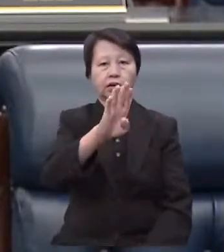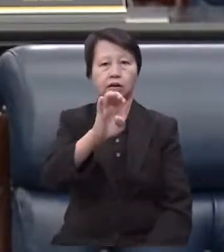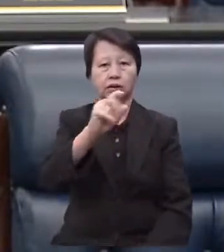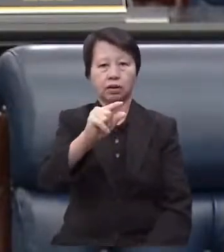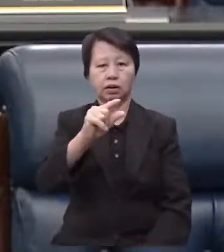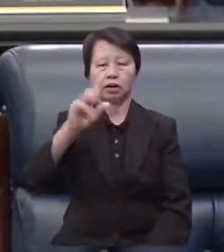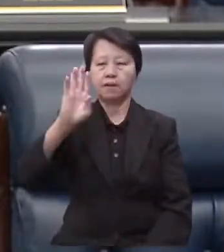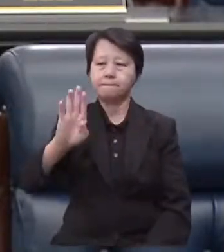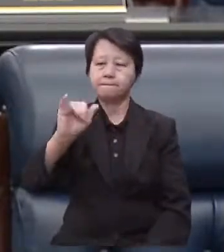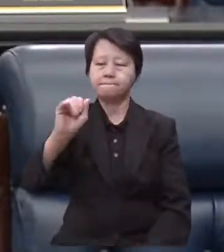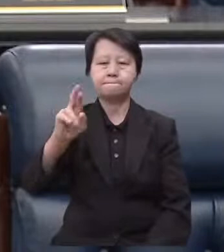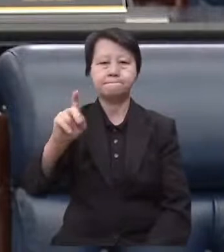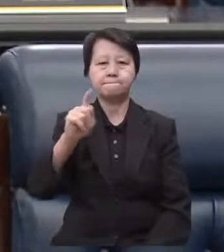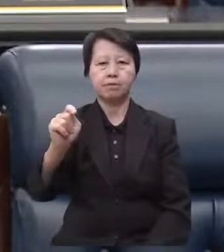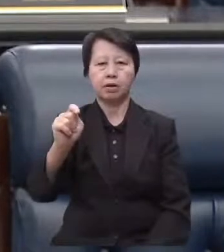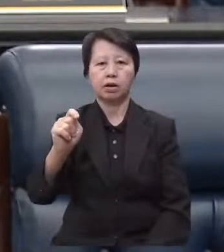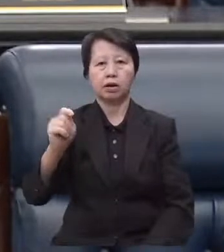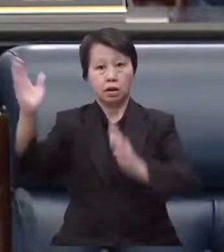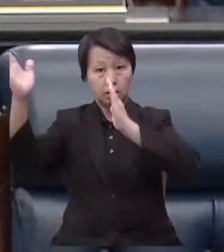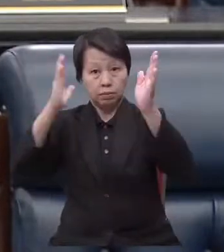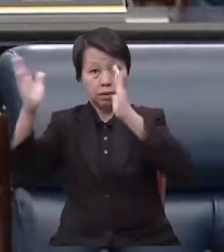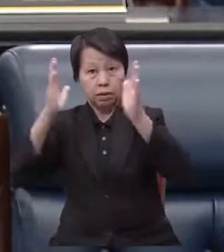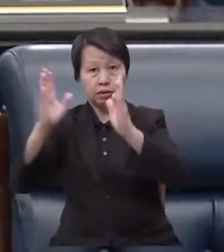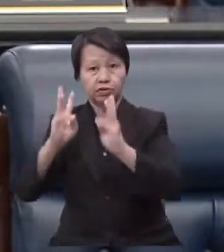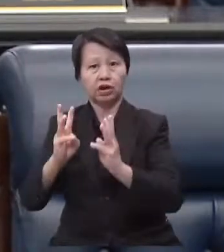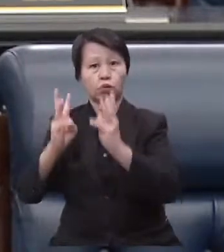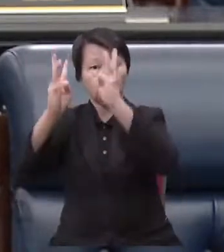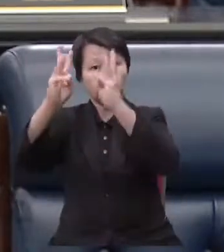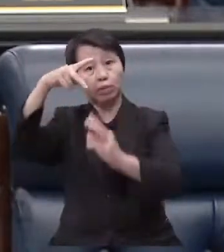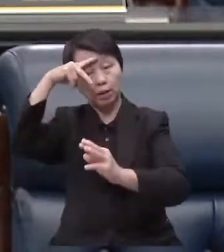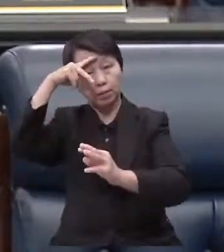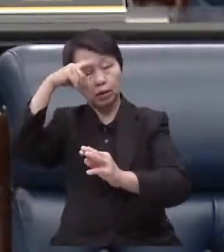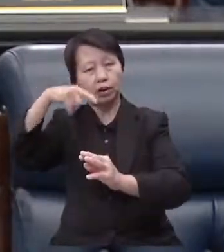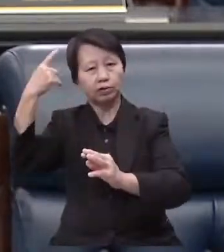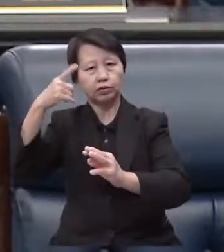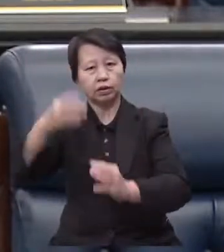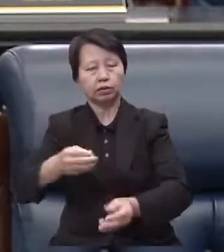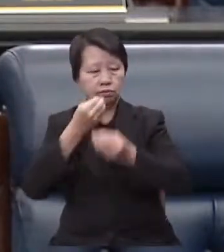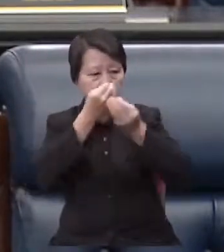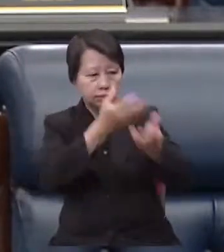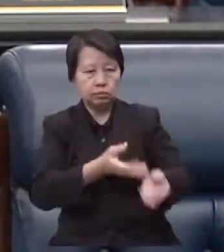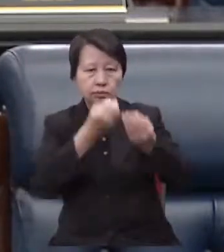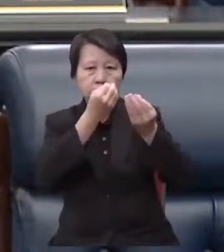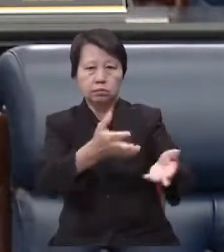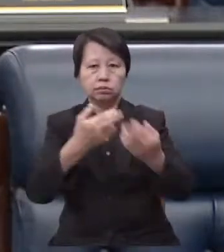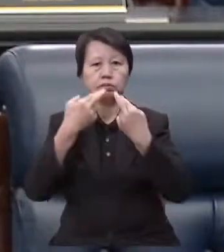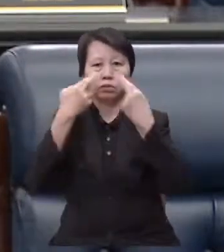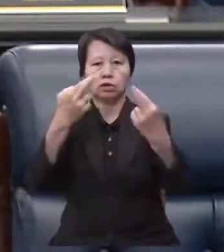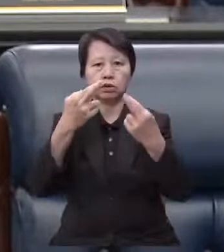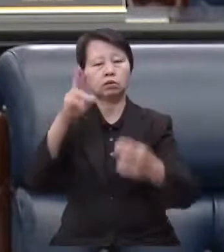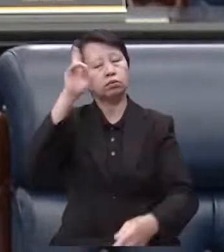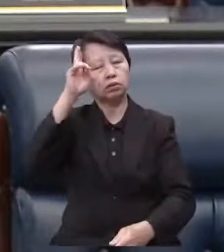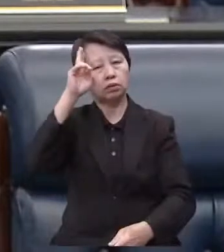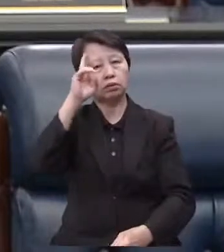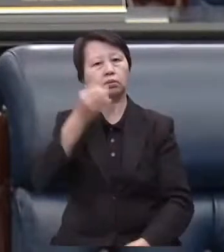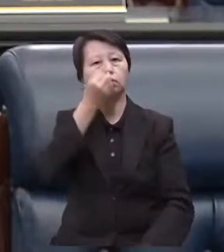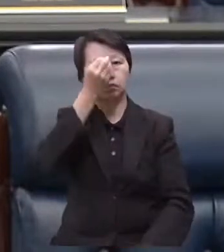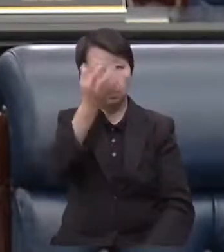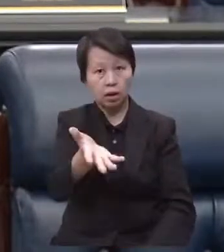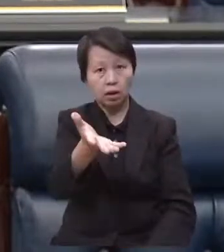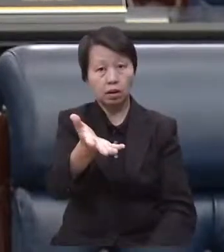Wisma Putra sentiasa mengikuti perkembangan dan juga menyampaikan maklumat-maklumat melalui secara rasmi seperti yang telah dimaklumkan